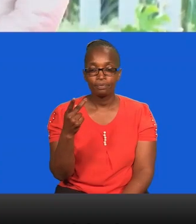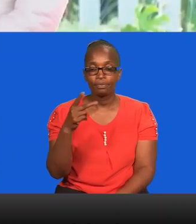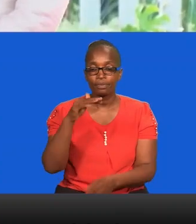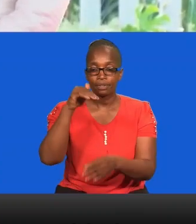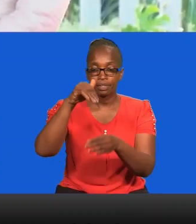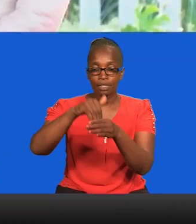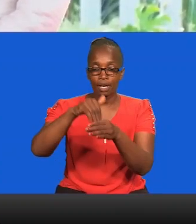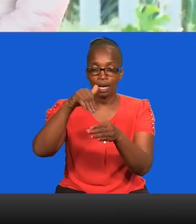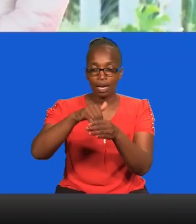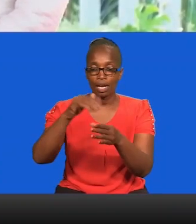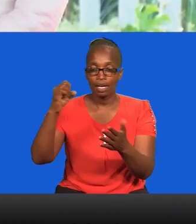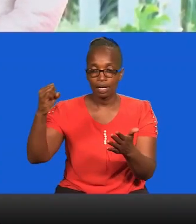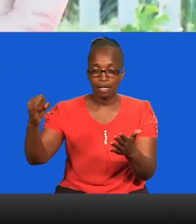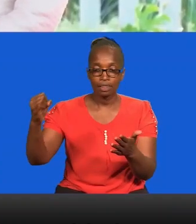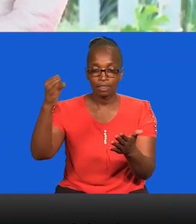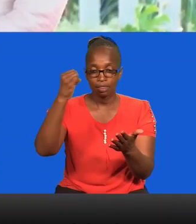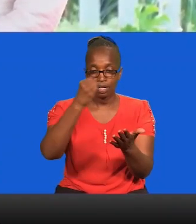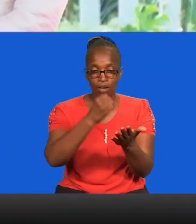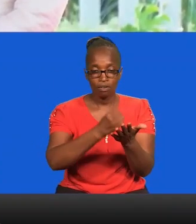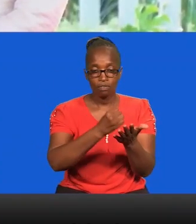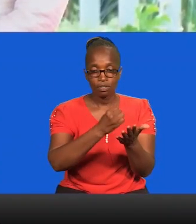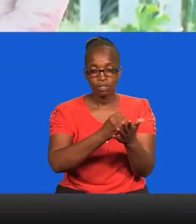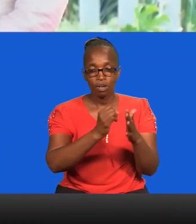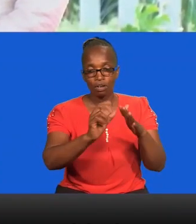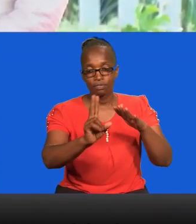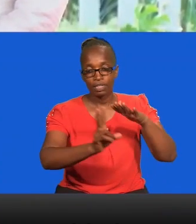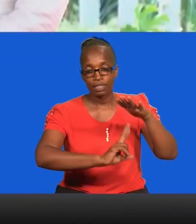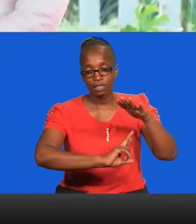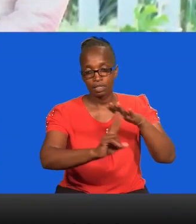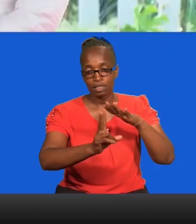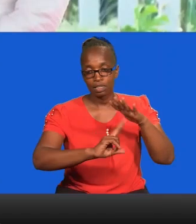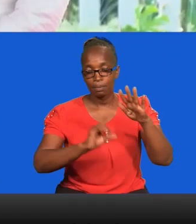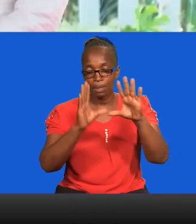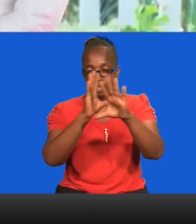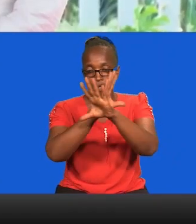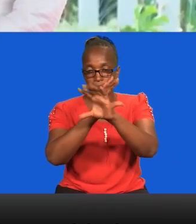in the office of the Deputy President